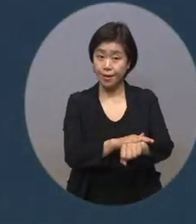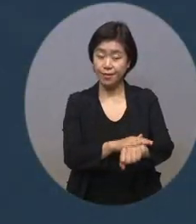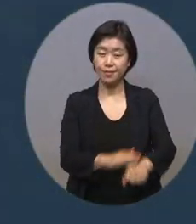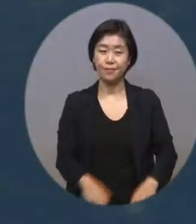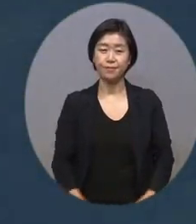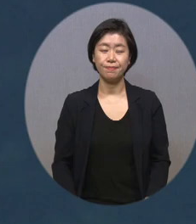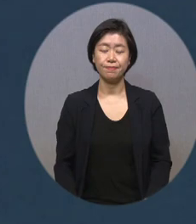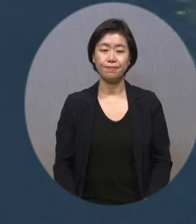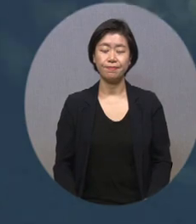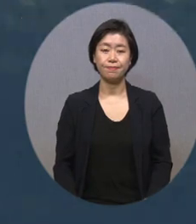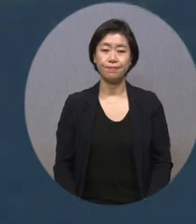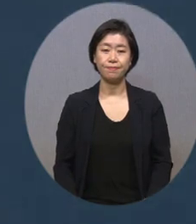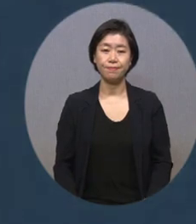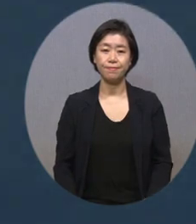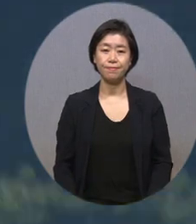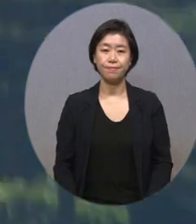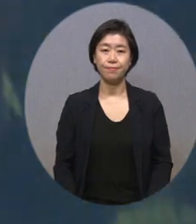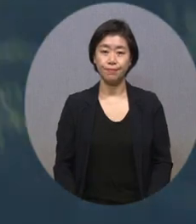샷.